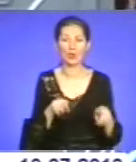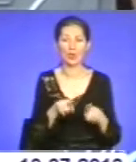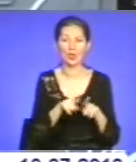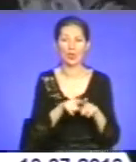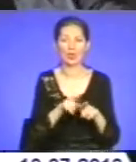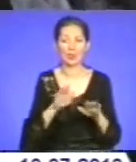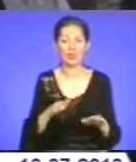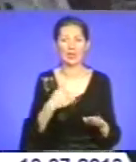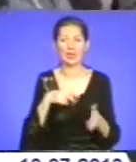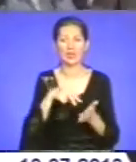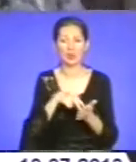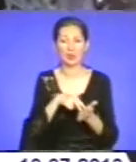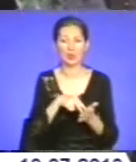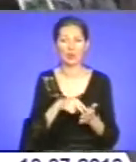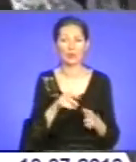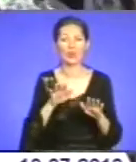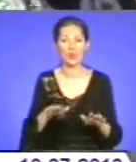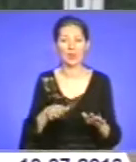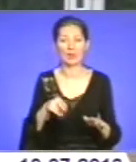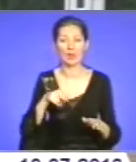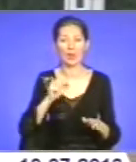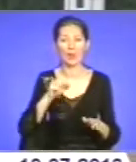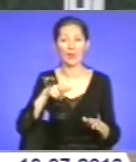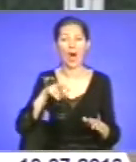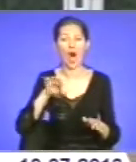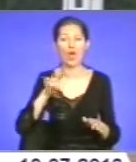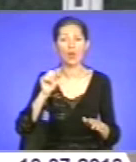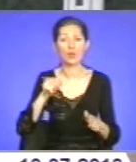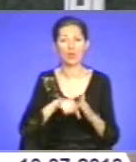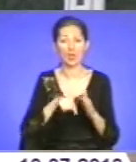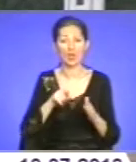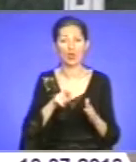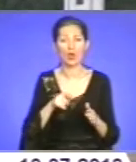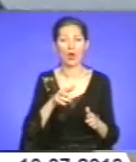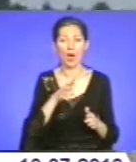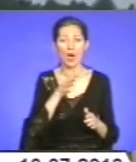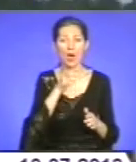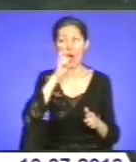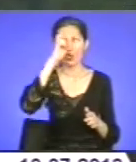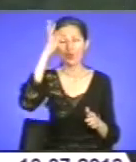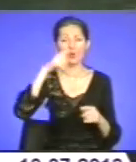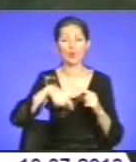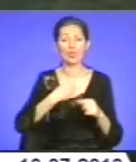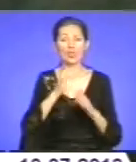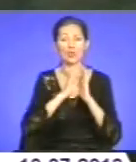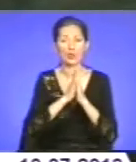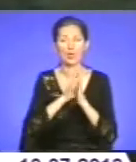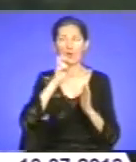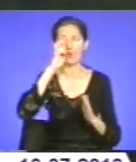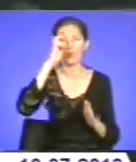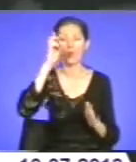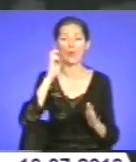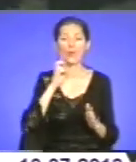вистою. Саме місце паломництва означується тим, що в цьому часі Господь через молитву Богородиці за людей і за